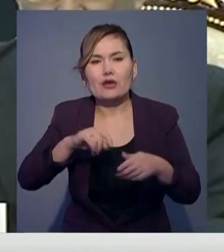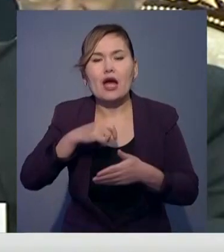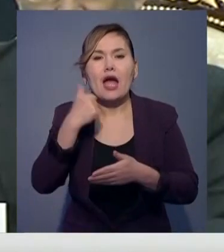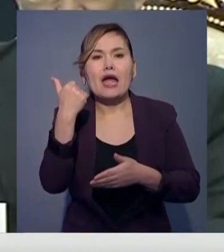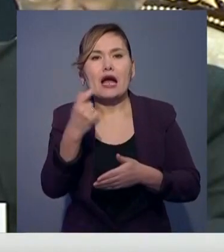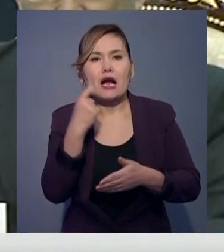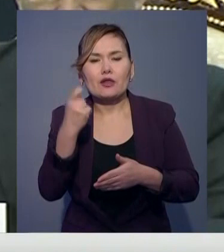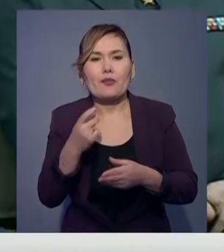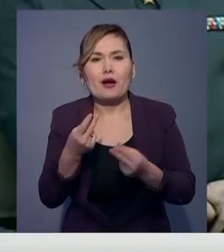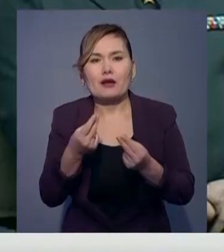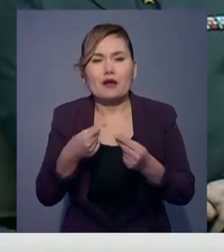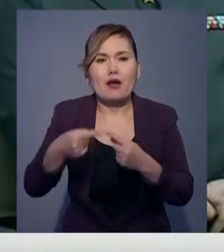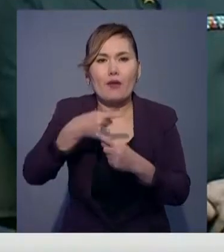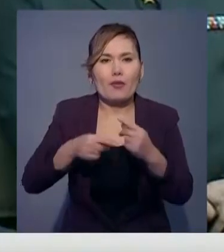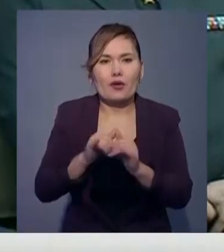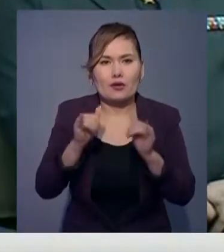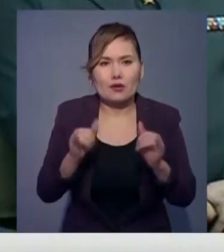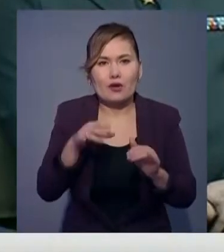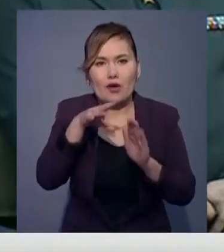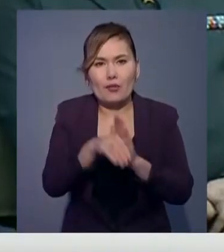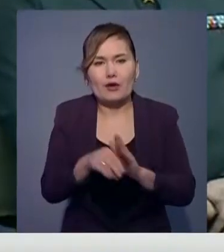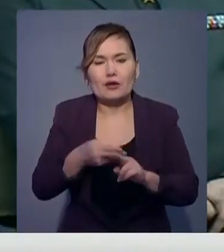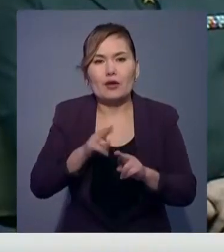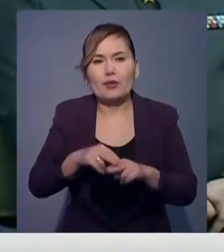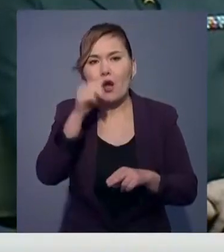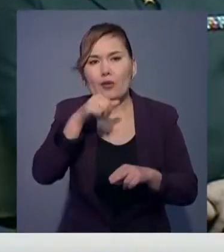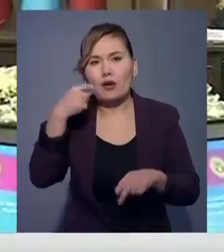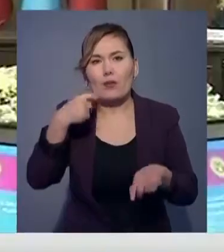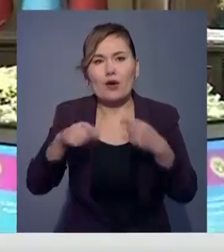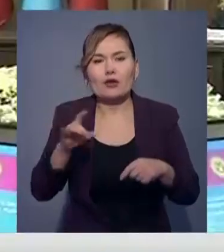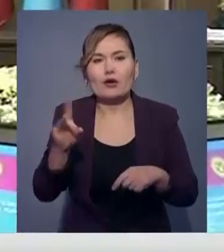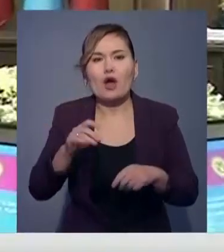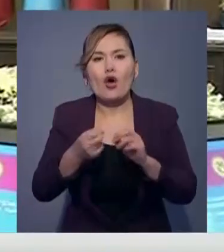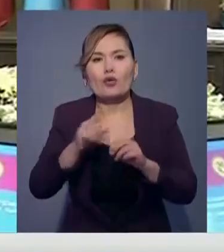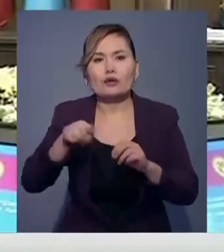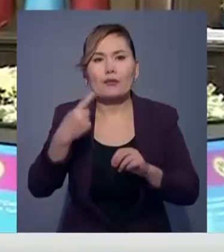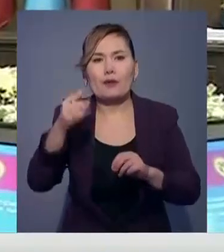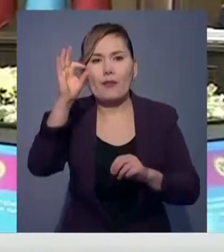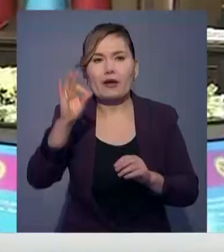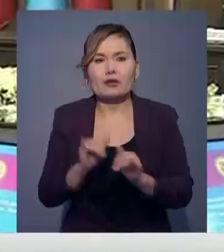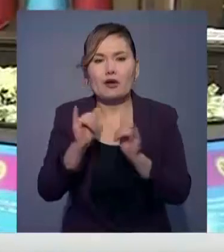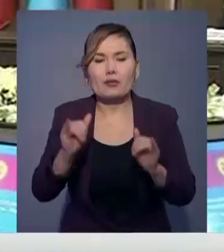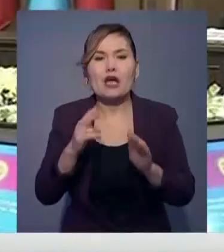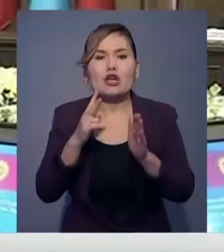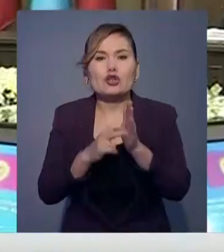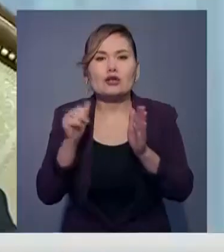және инвестициялық серіктестерінің бірі. Өткен жылы өзара сауда көлемі 13,1%-ға өсіп,